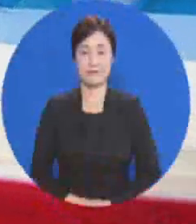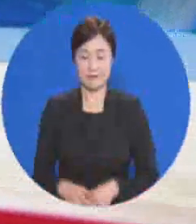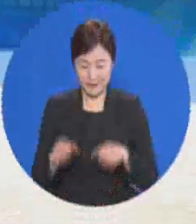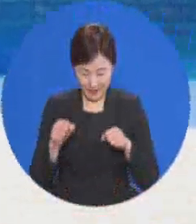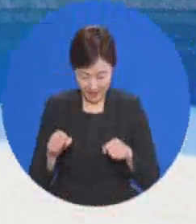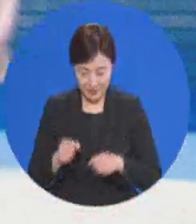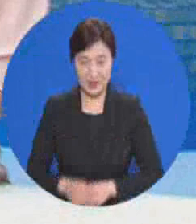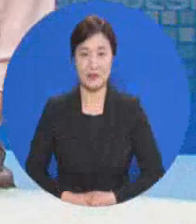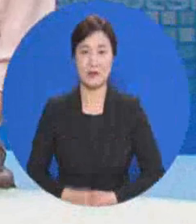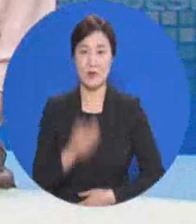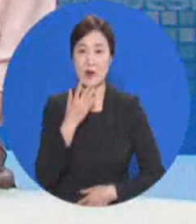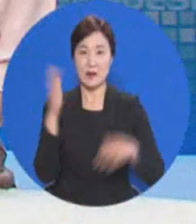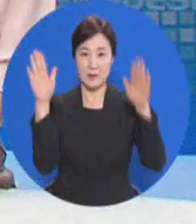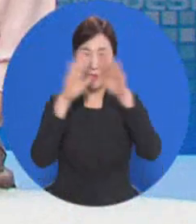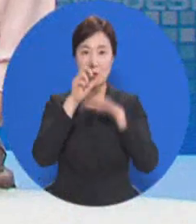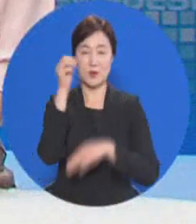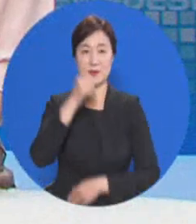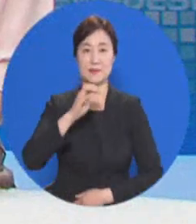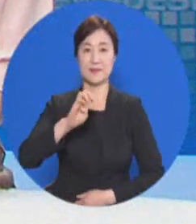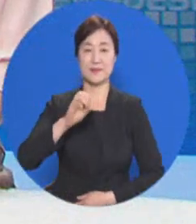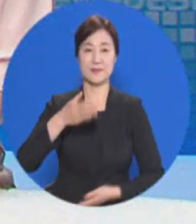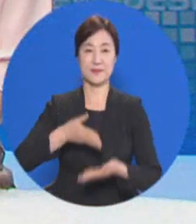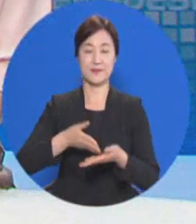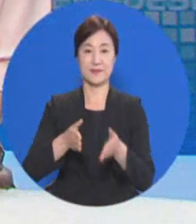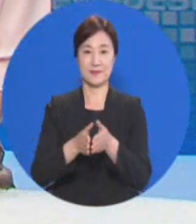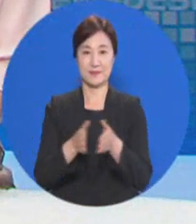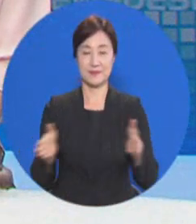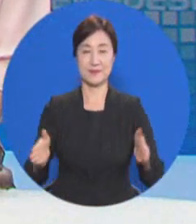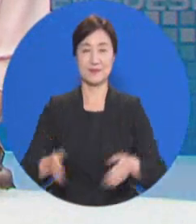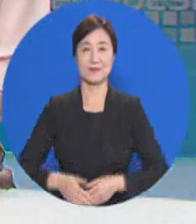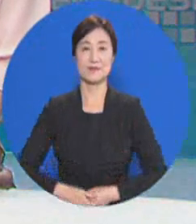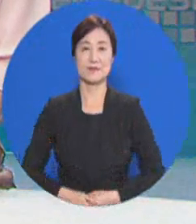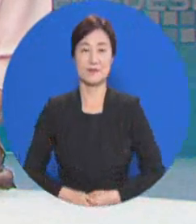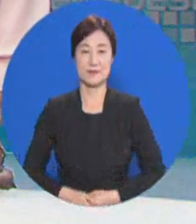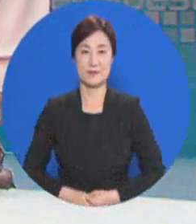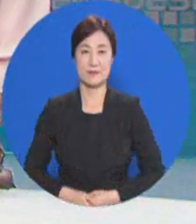여러분 안녕하십니까. 화요일 밤 여수 MBC 뉴스데스크 시작합니다.